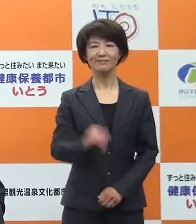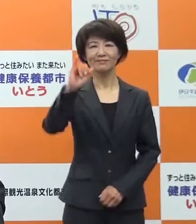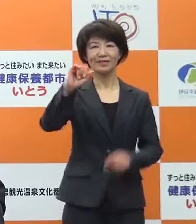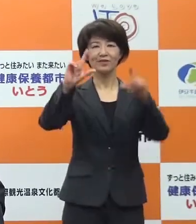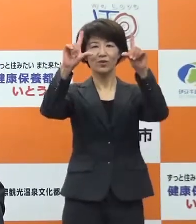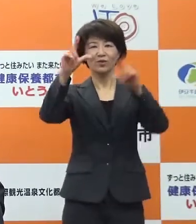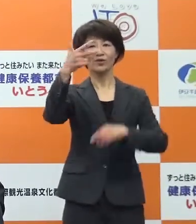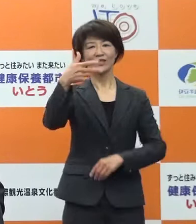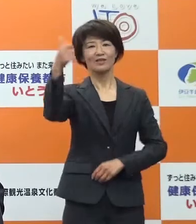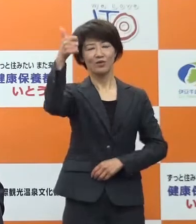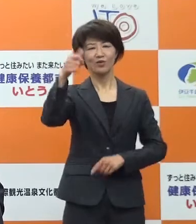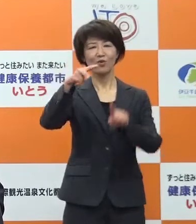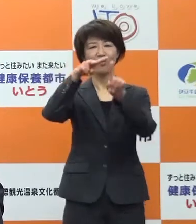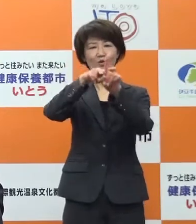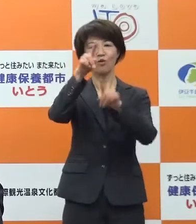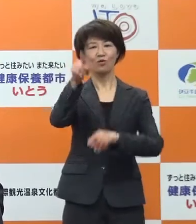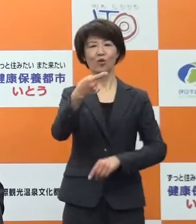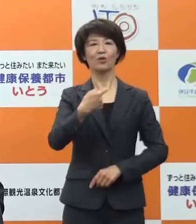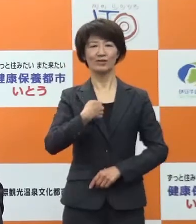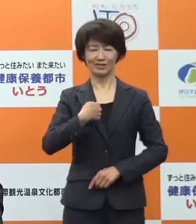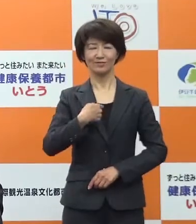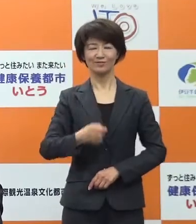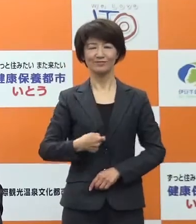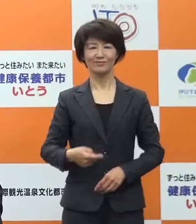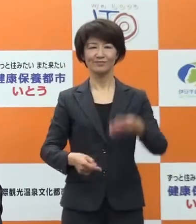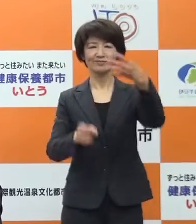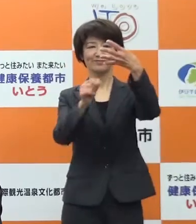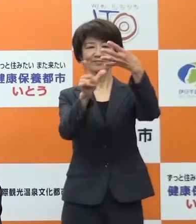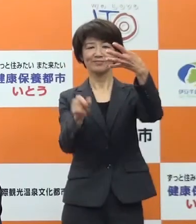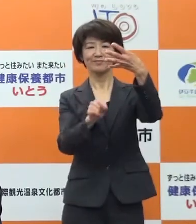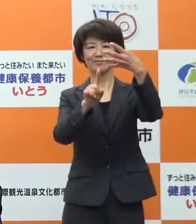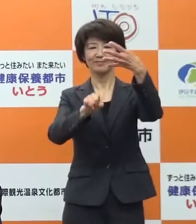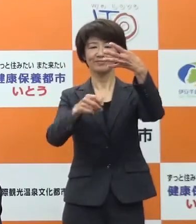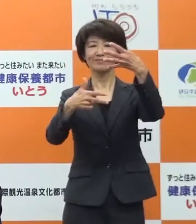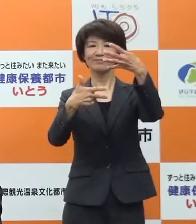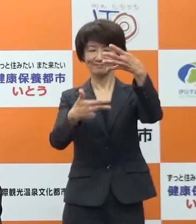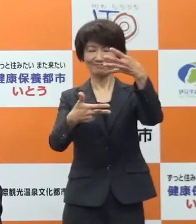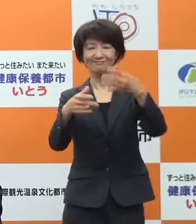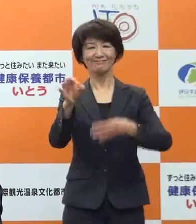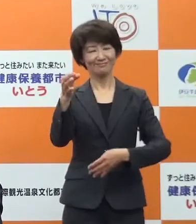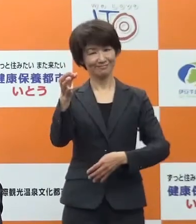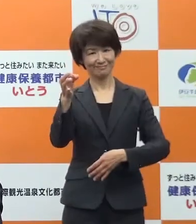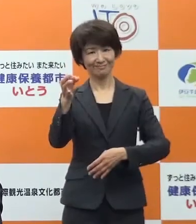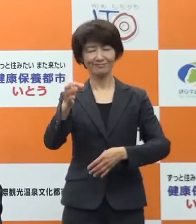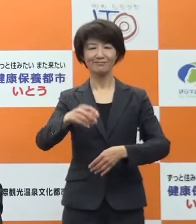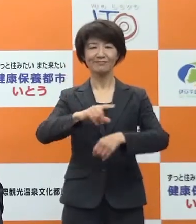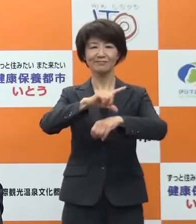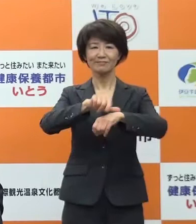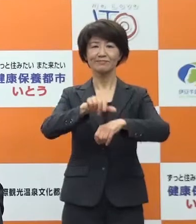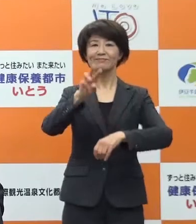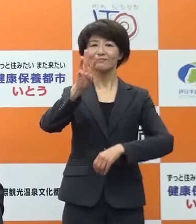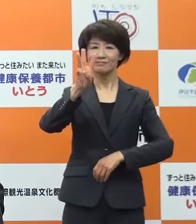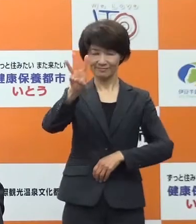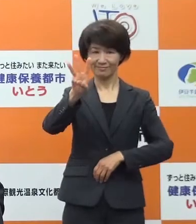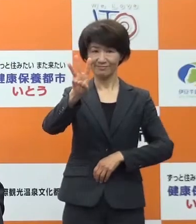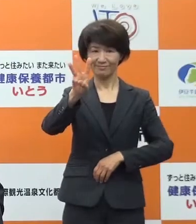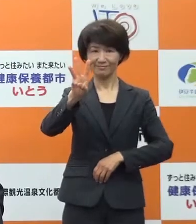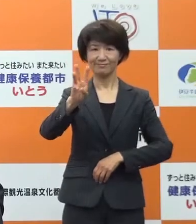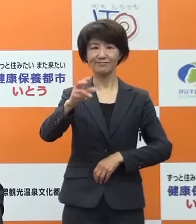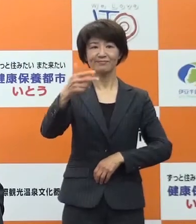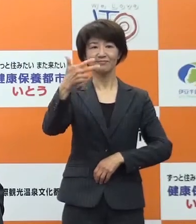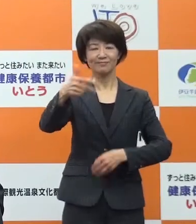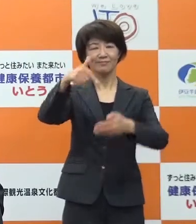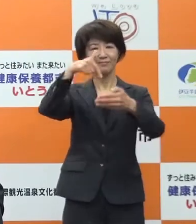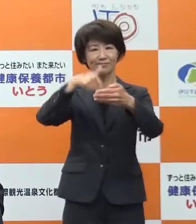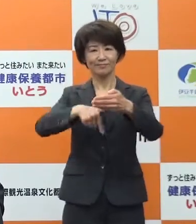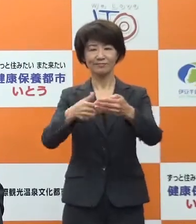伊藤首相の小野達也です。4月17日金曜日15時現在、伊東